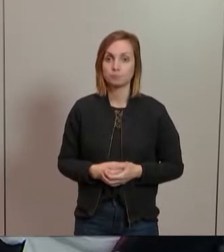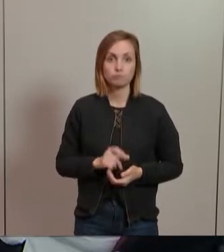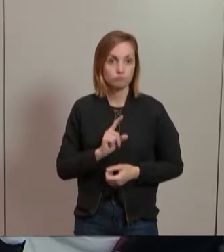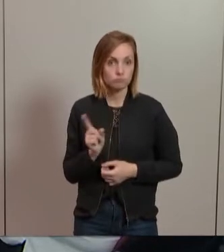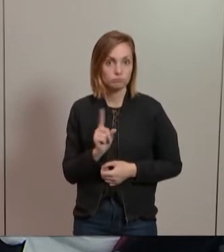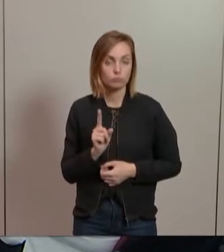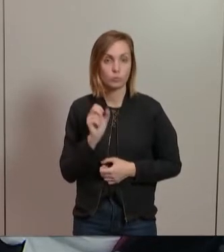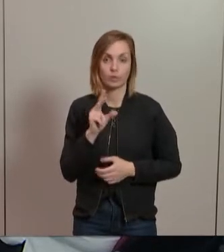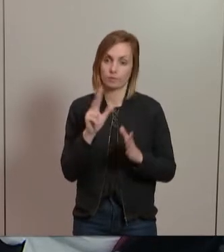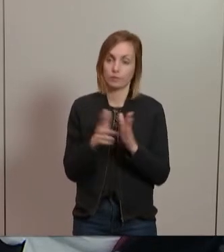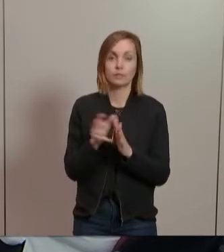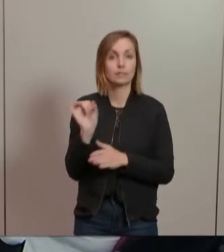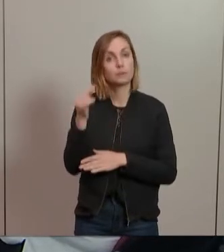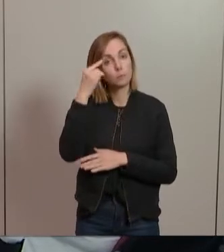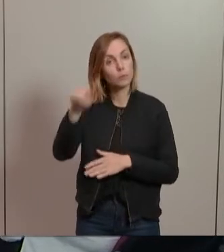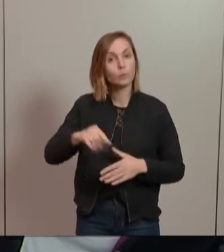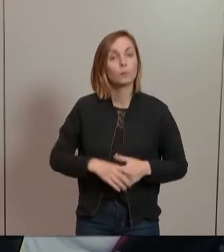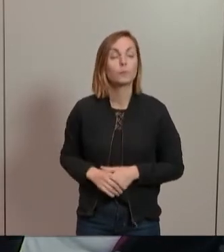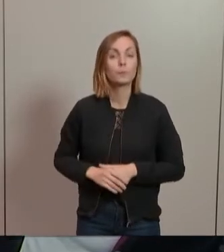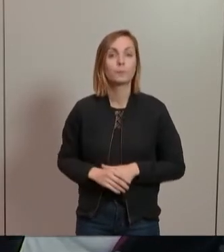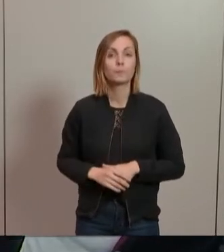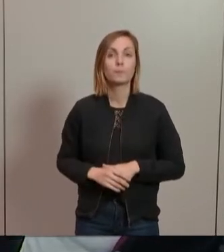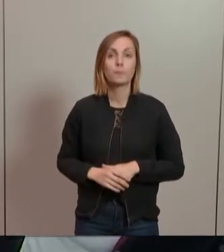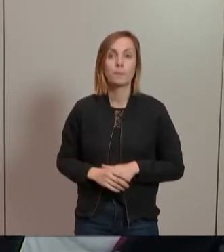Non, je la soumets donc au vote. Qui est pour ?